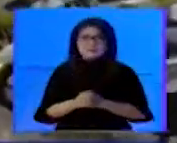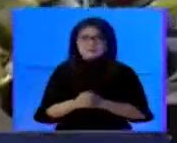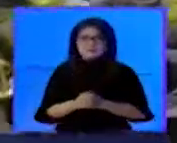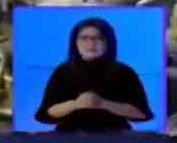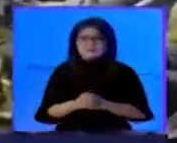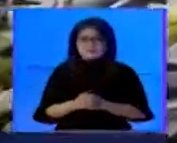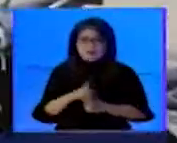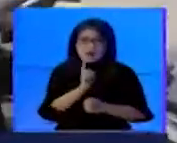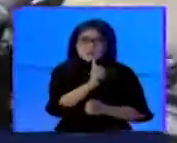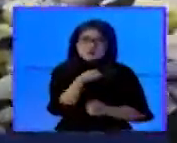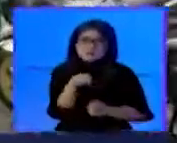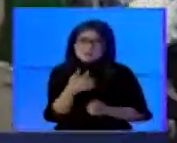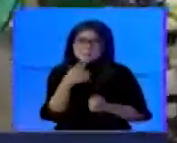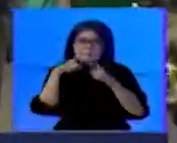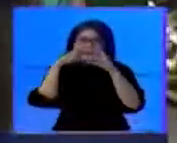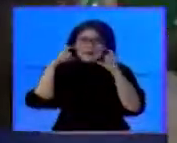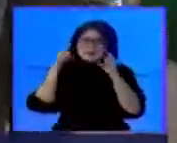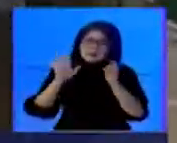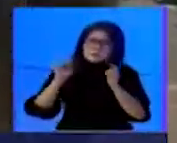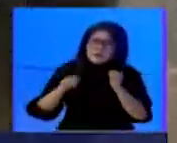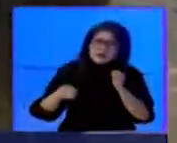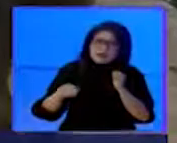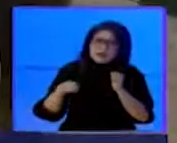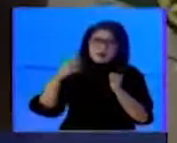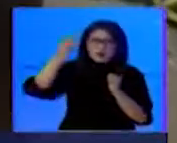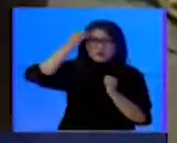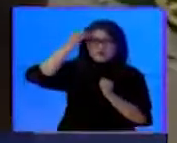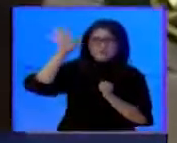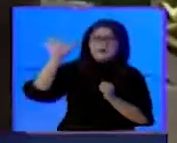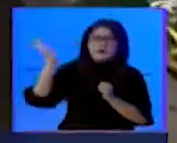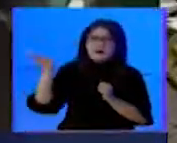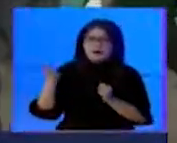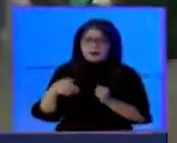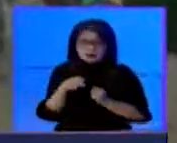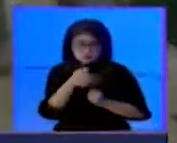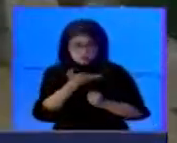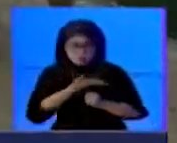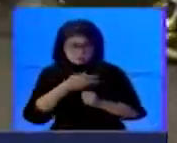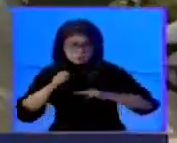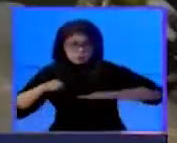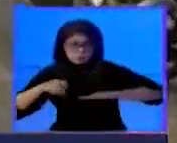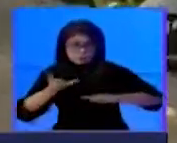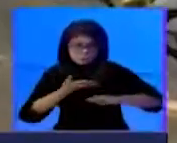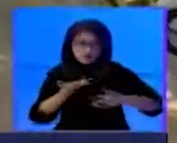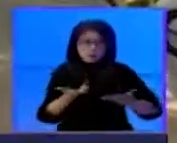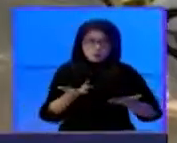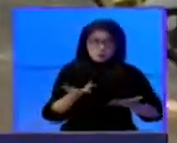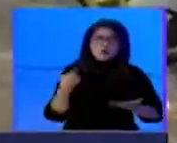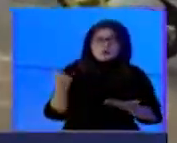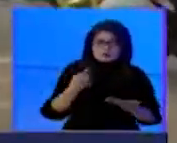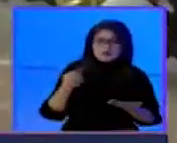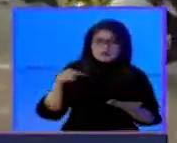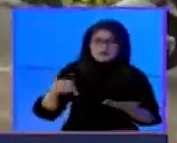Lupa. Sumpah. Oh, sumpah. Terus dengan dapat sanksi seperti ini gimana, Mas? Ya, kita ke